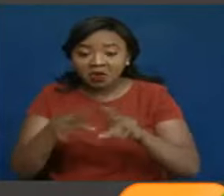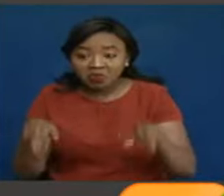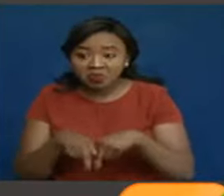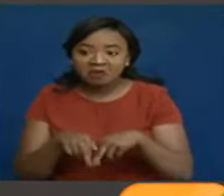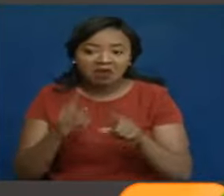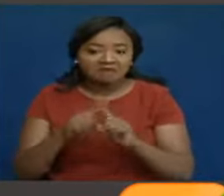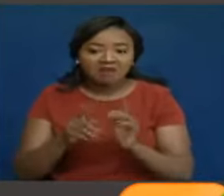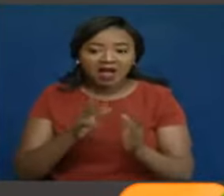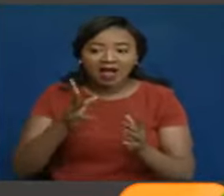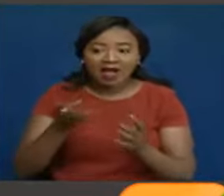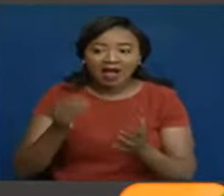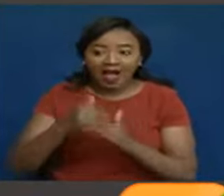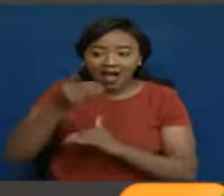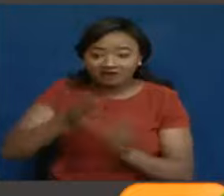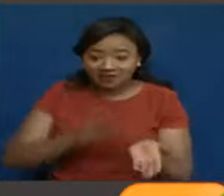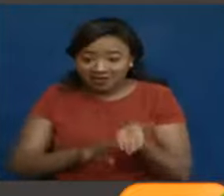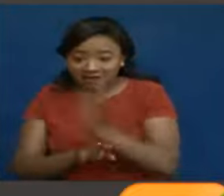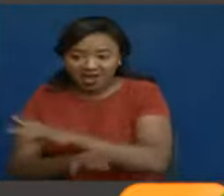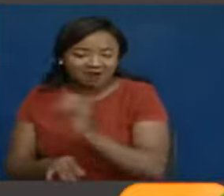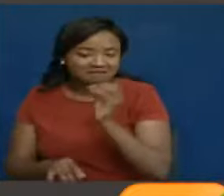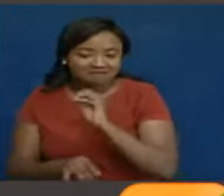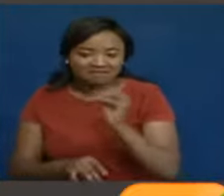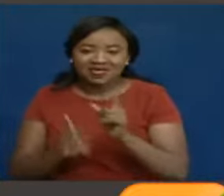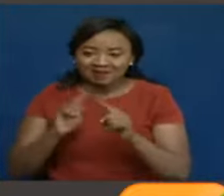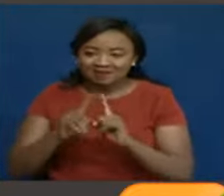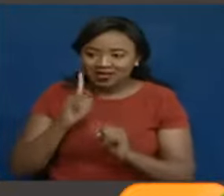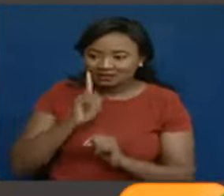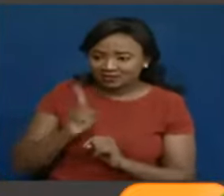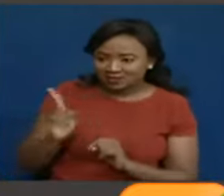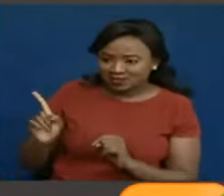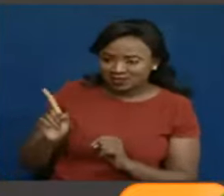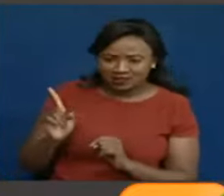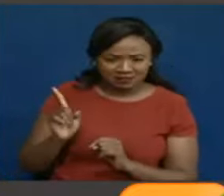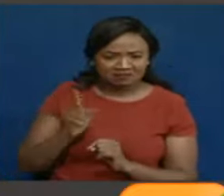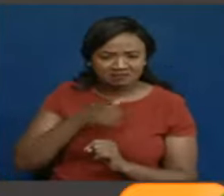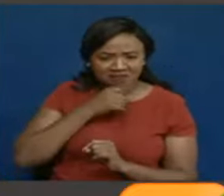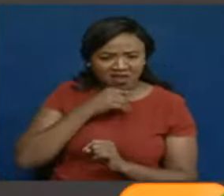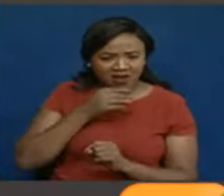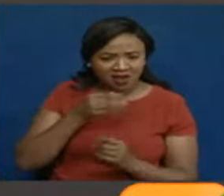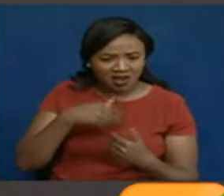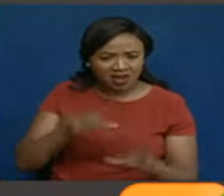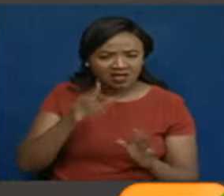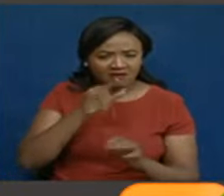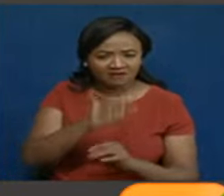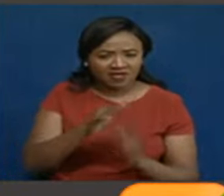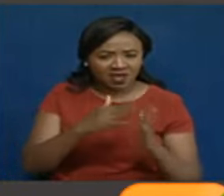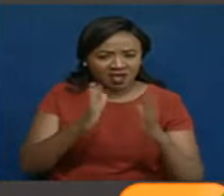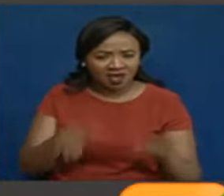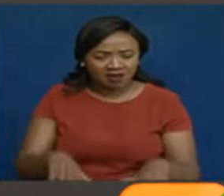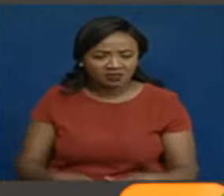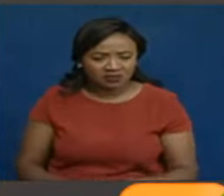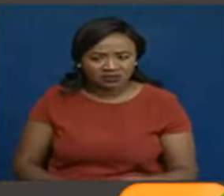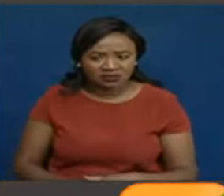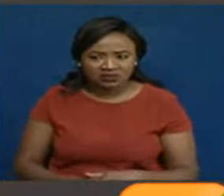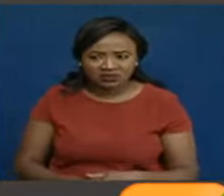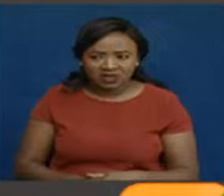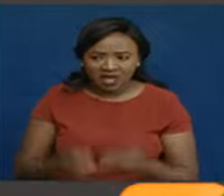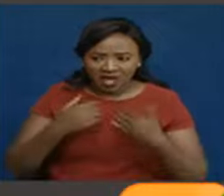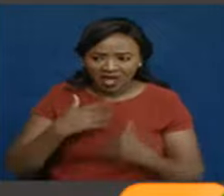Tarehe 31 Oktoba, Hashim Dagane Muhammad alinakiliwa na CCTV akitoka kwenye chumba hicho akiwa